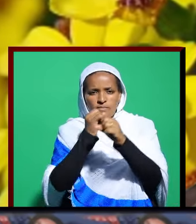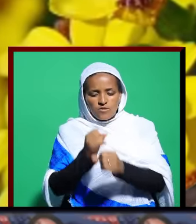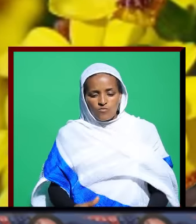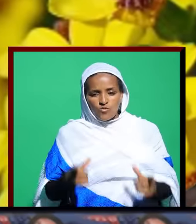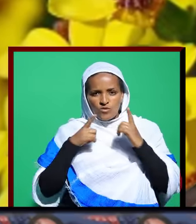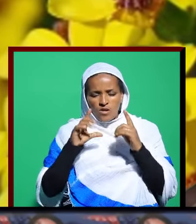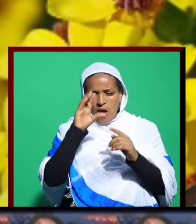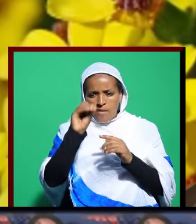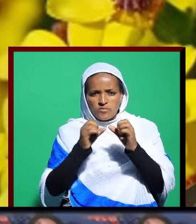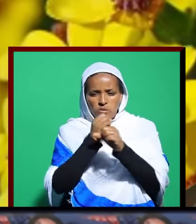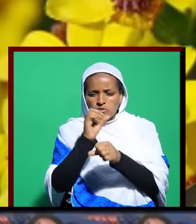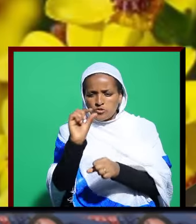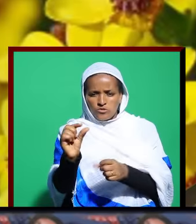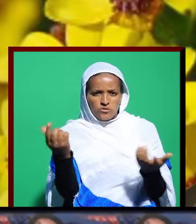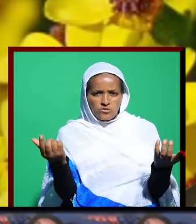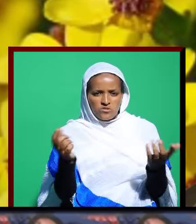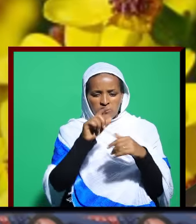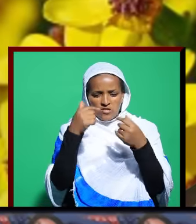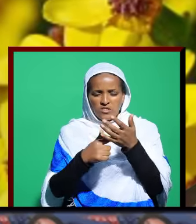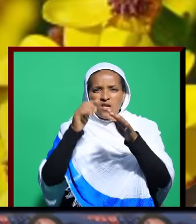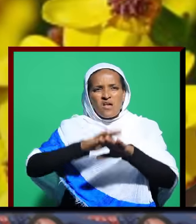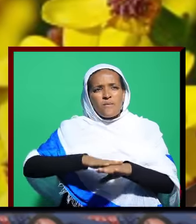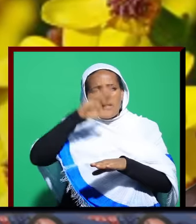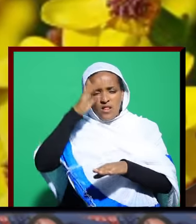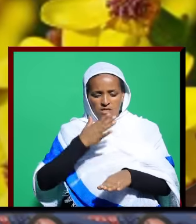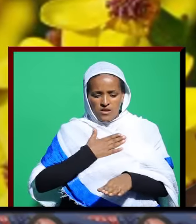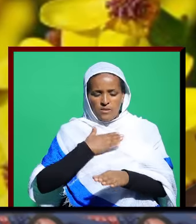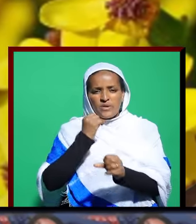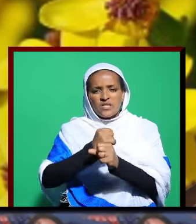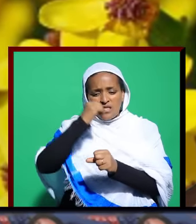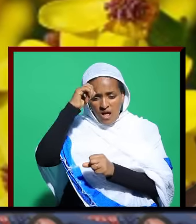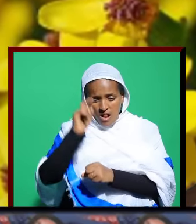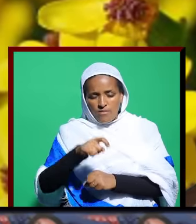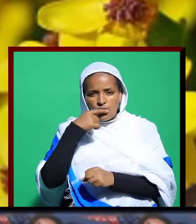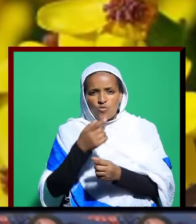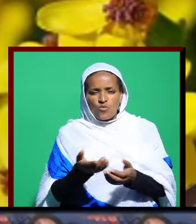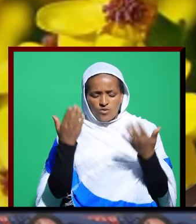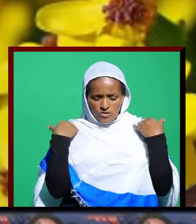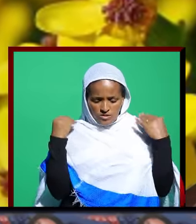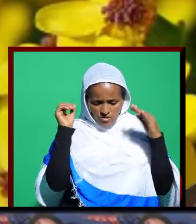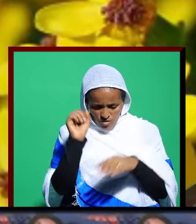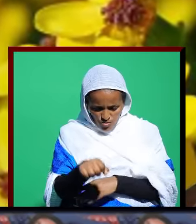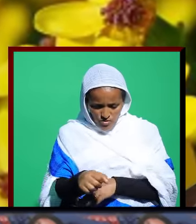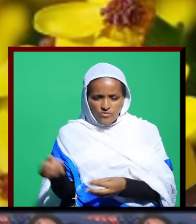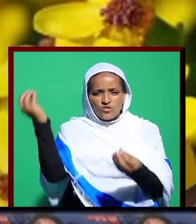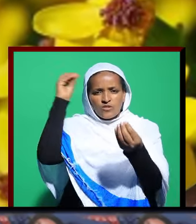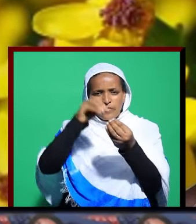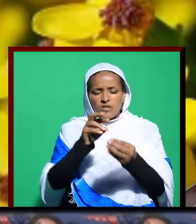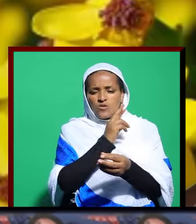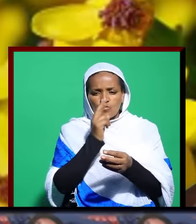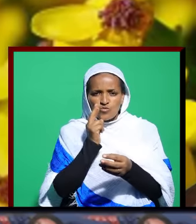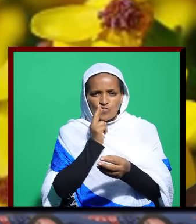የምኖር መስሎኝ ነበር። 50 ዓመትማ ትንሽ ናት። ስለዚህ ከዚህ የበለጠ መስራት አለብኝ ብሎ ስግደቱንም በእጥፍ